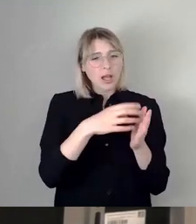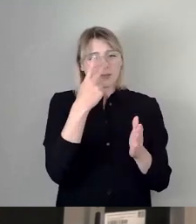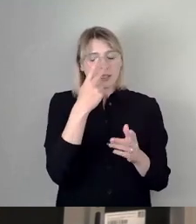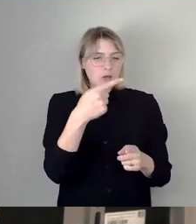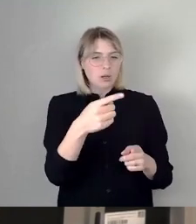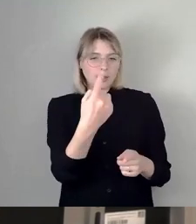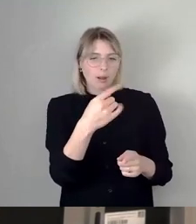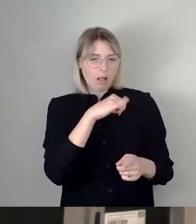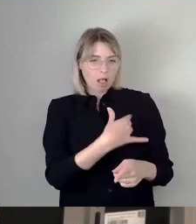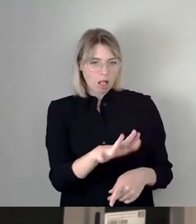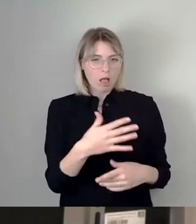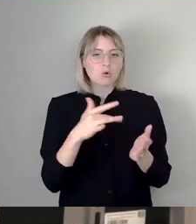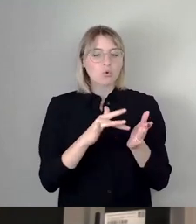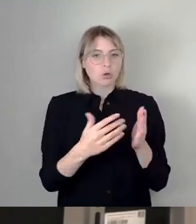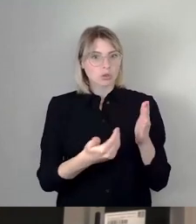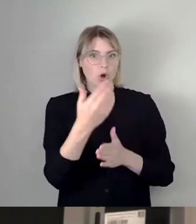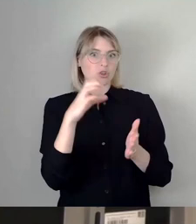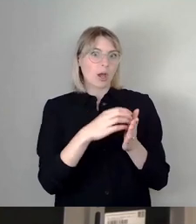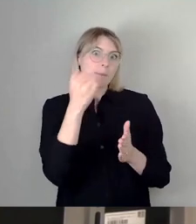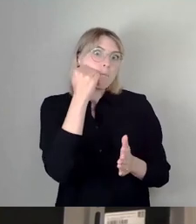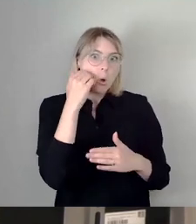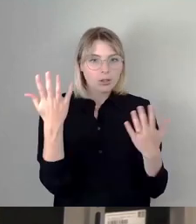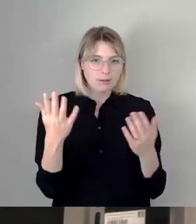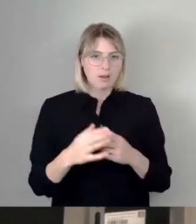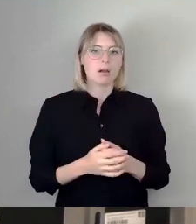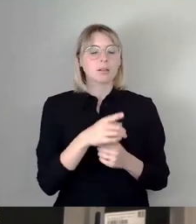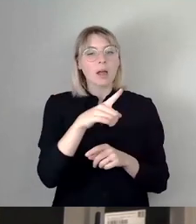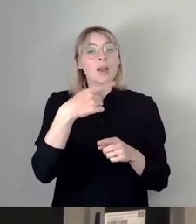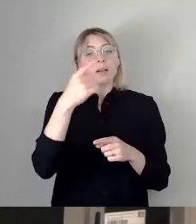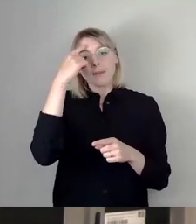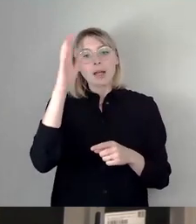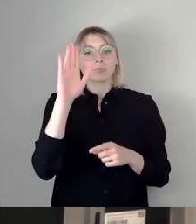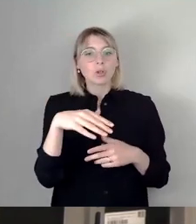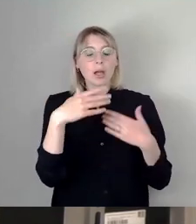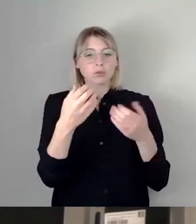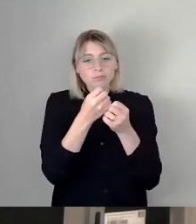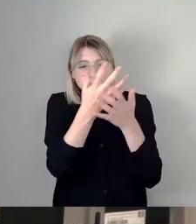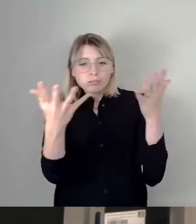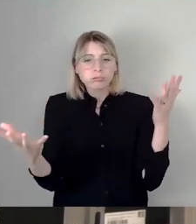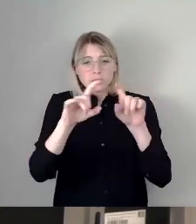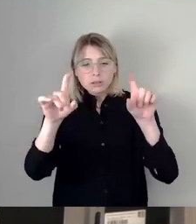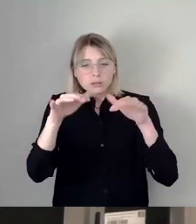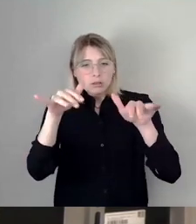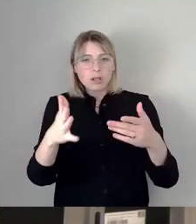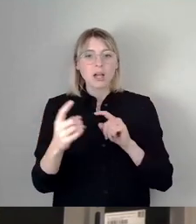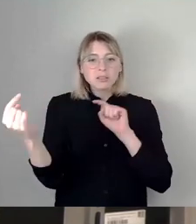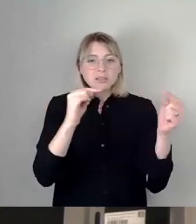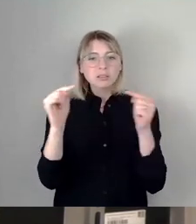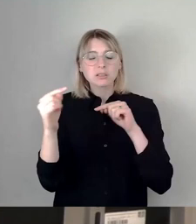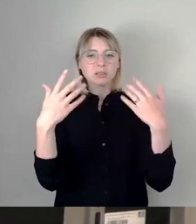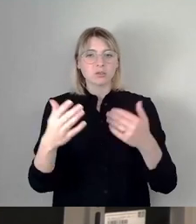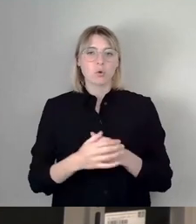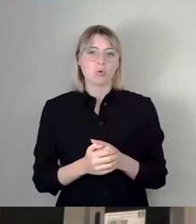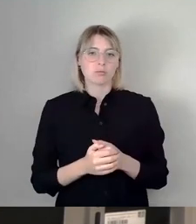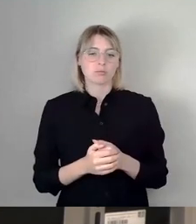weil es ist ja die Neustadt die Böse, dann würden Sie wissen, dass es einen breiten Konsens gibt, jedenfalls so wie ich ihn wahrnehme, dass